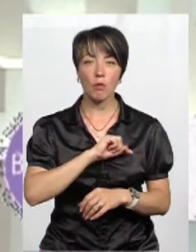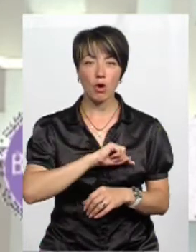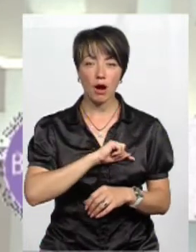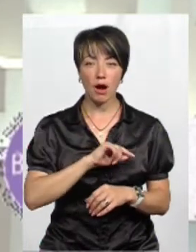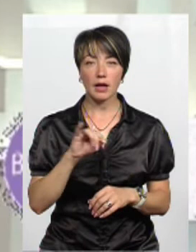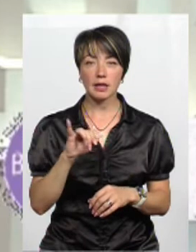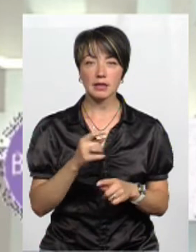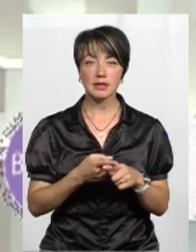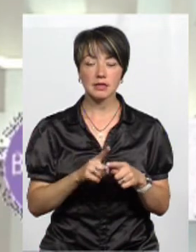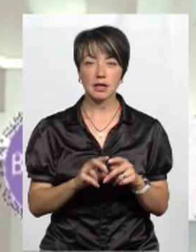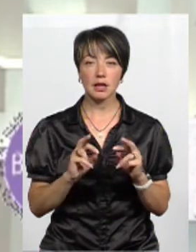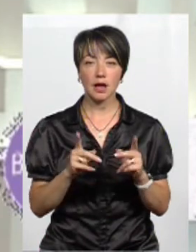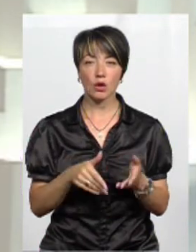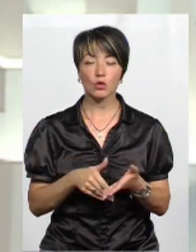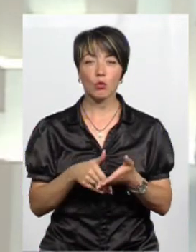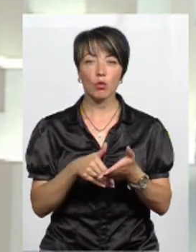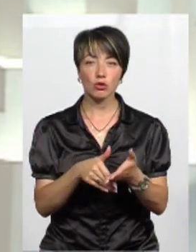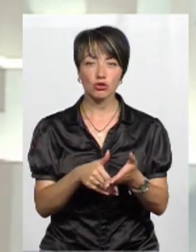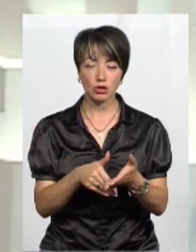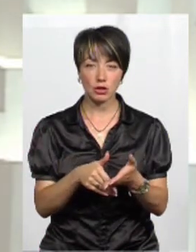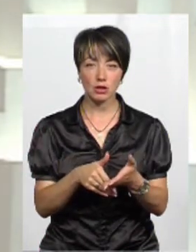моралі і це як допоміжні.